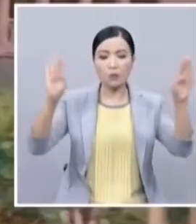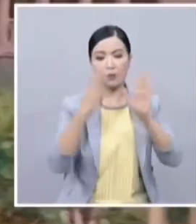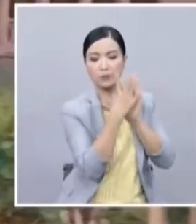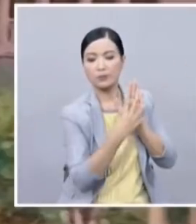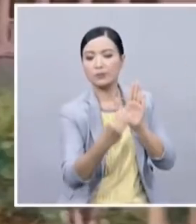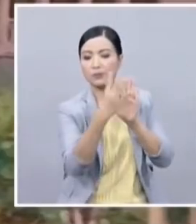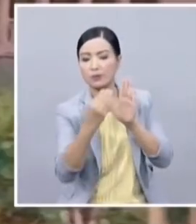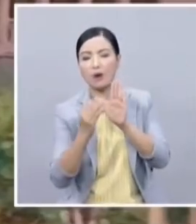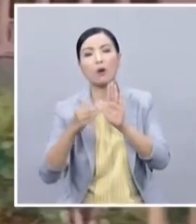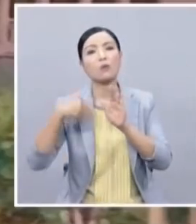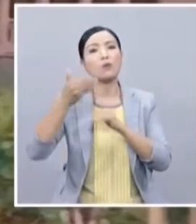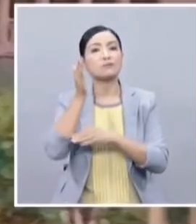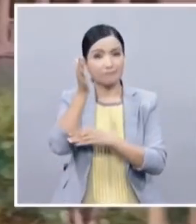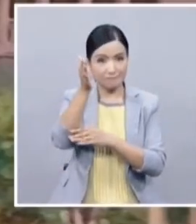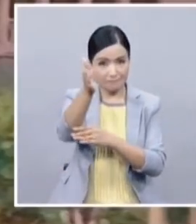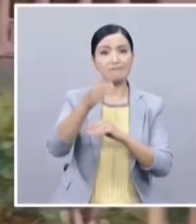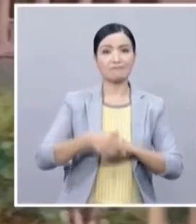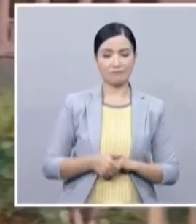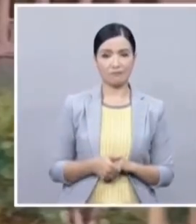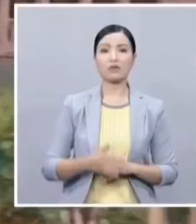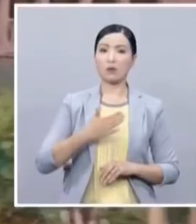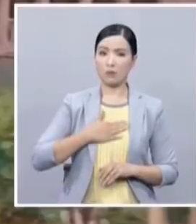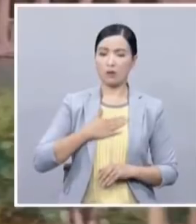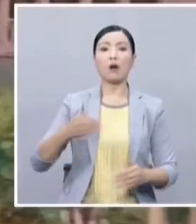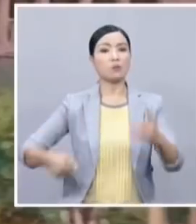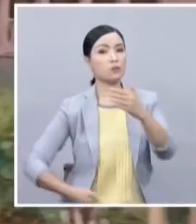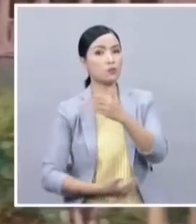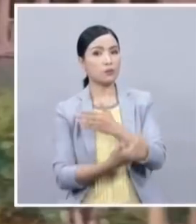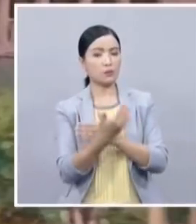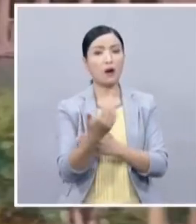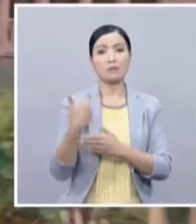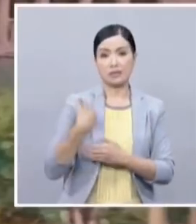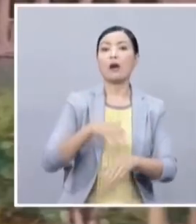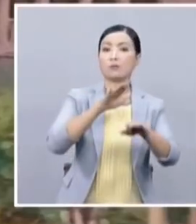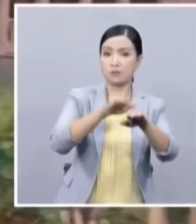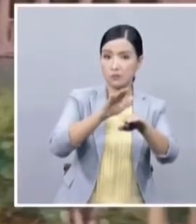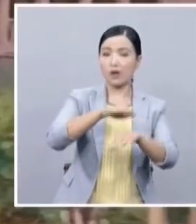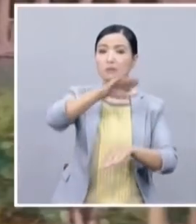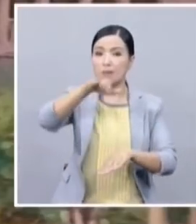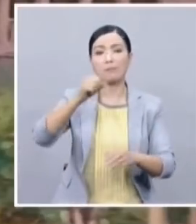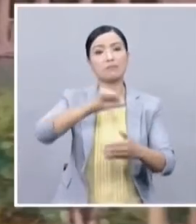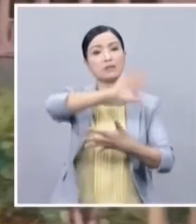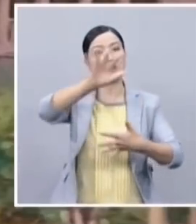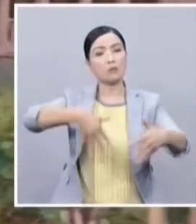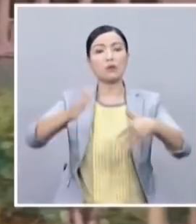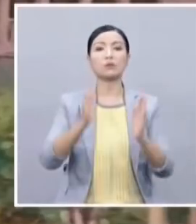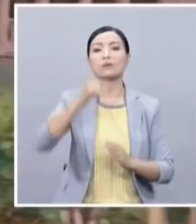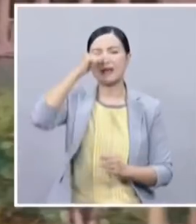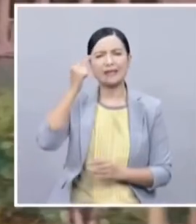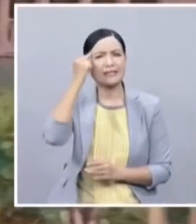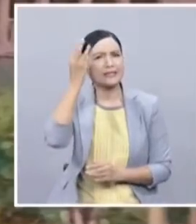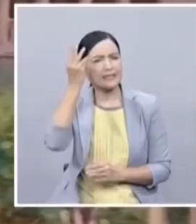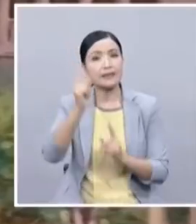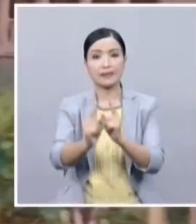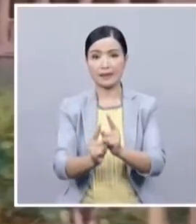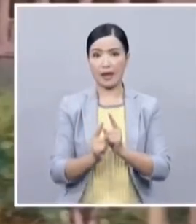น้องรุ่นหลังต่อไปในอนาคตสำหรับสิ่งที่ผมเรียกว่าโอกาสนั้นก็คือผมอยากชวนให้พี่น้องประชาชนชาวไทยได้คิดตามนะครับถึง